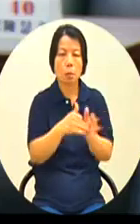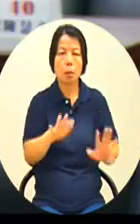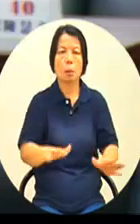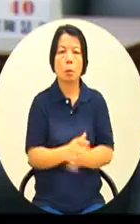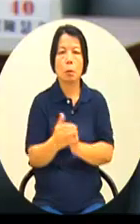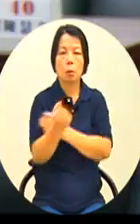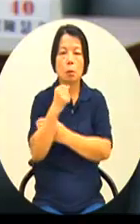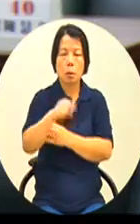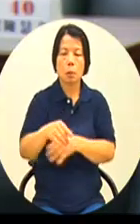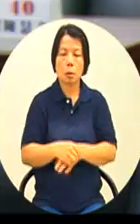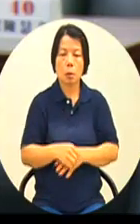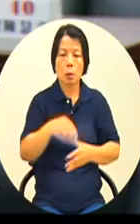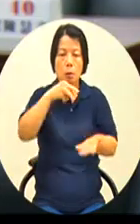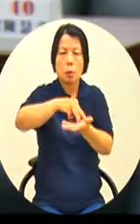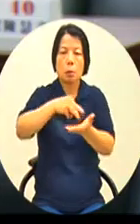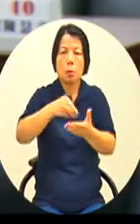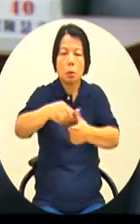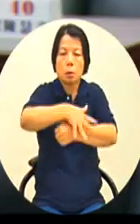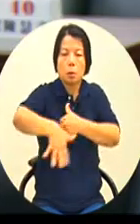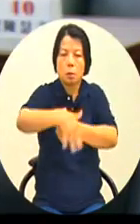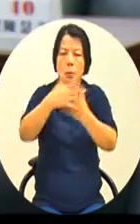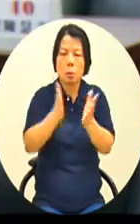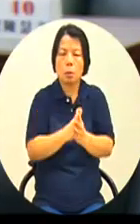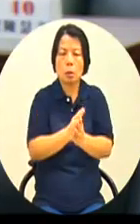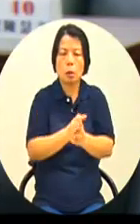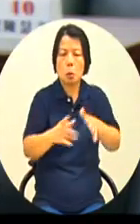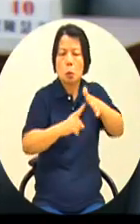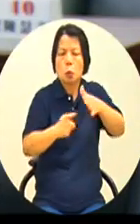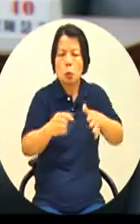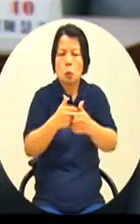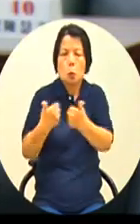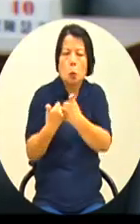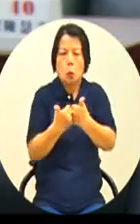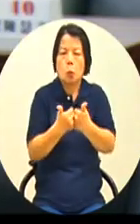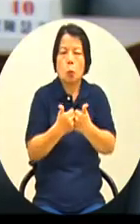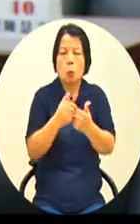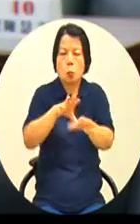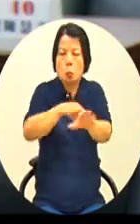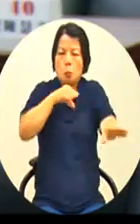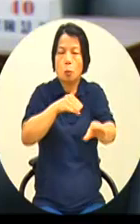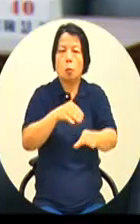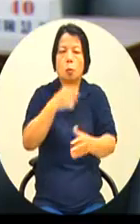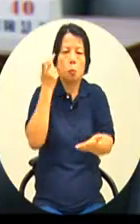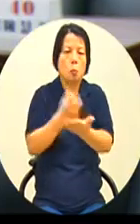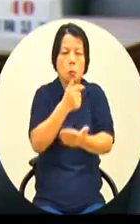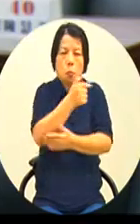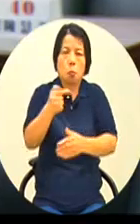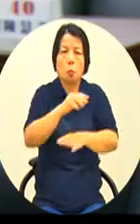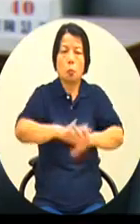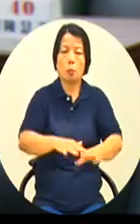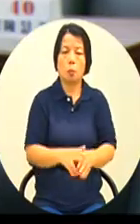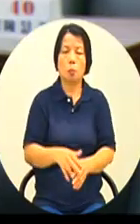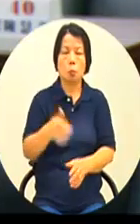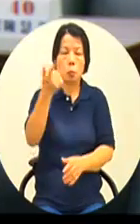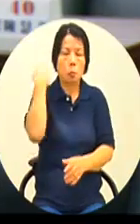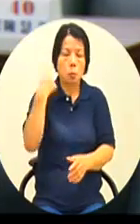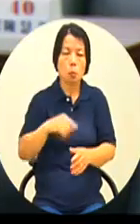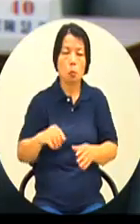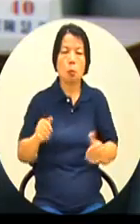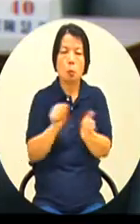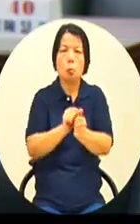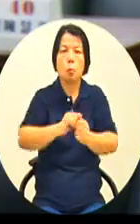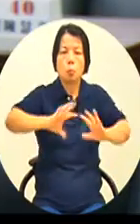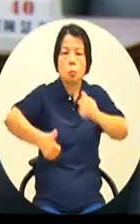信交流系统，迄塞车塞到真严重。昨副总统要来过金马联